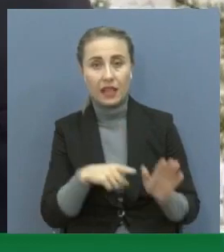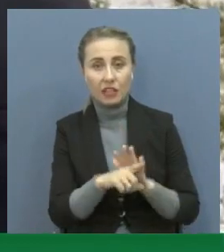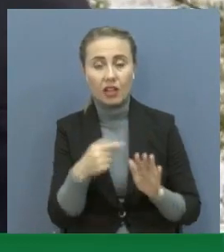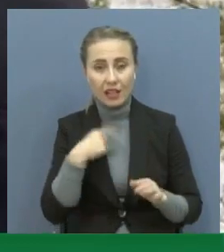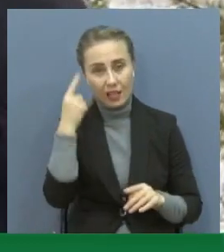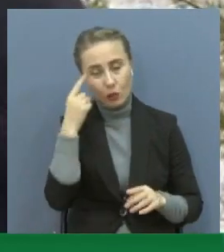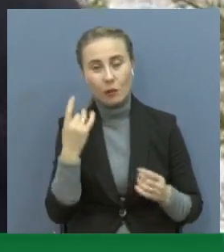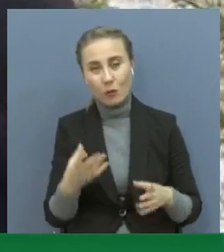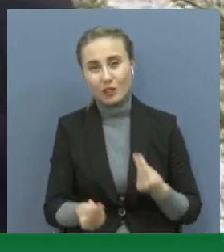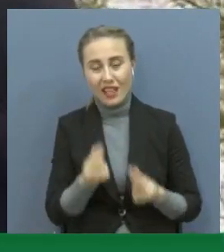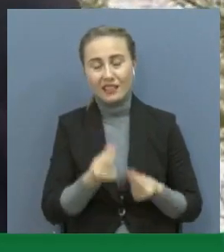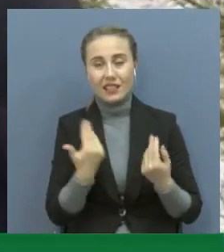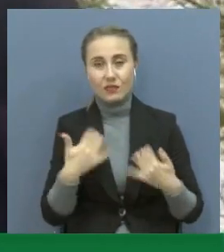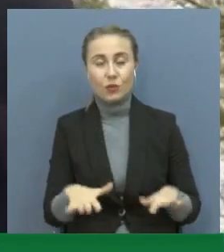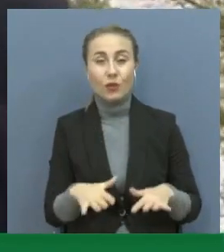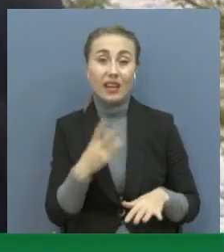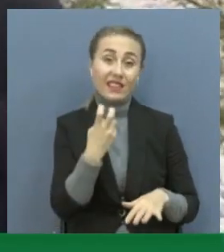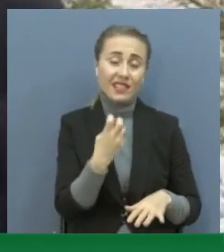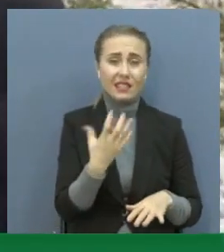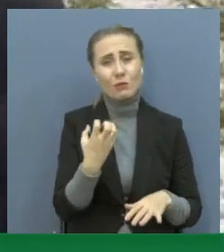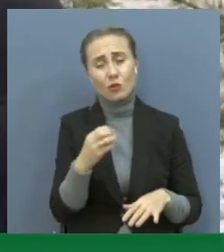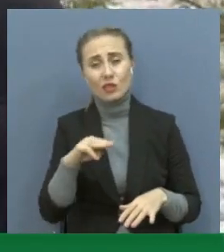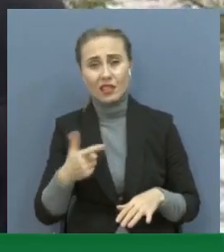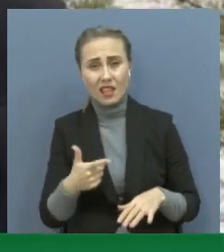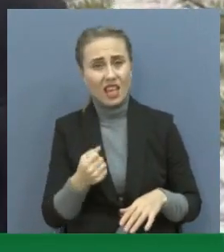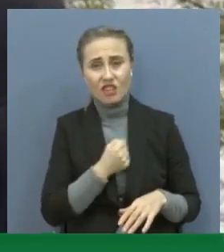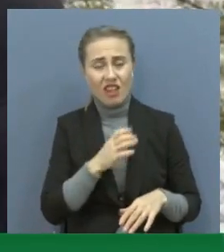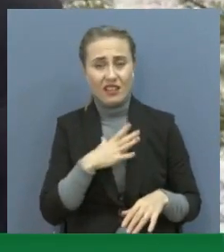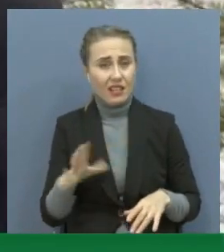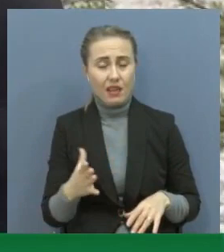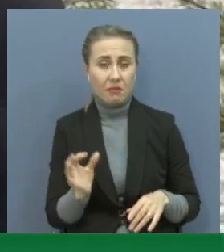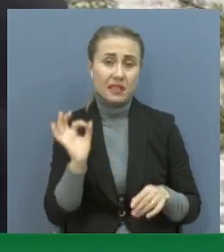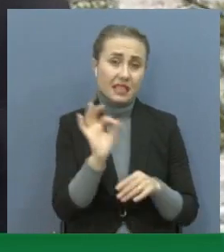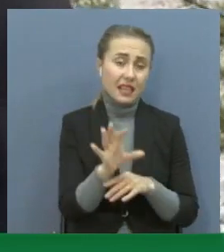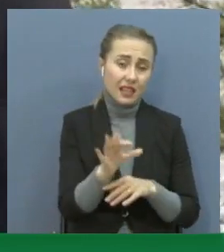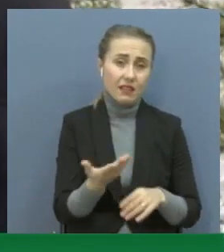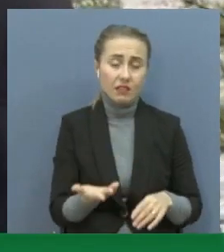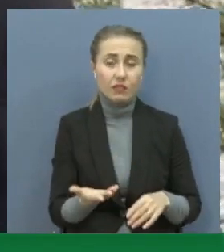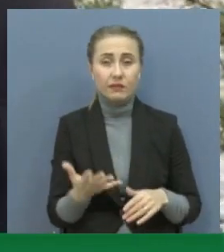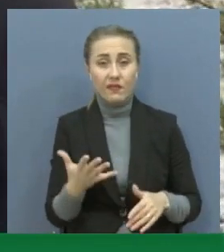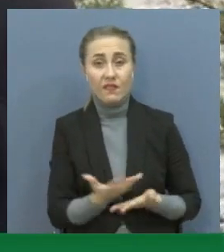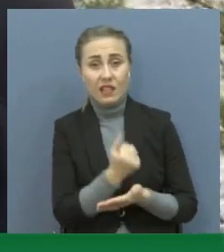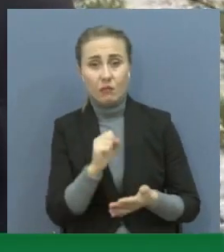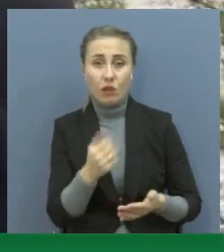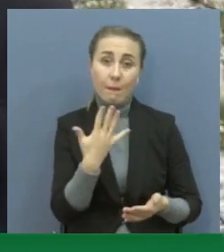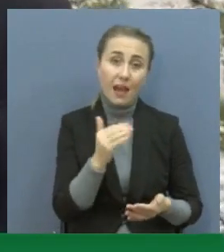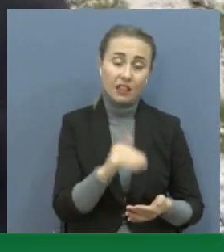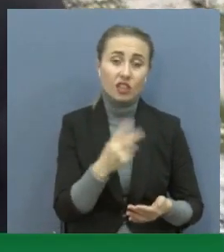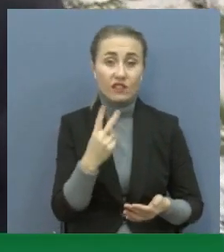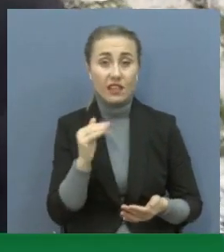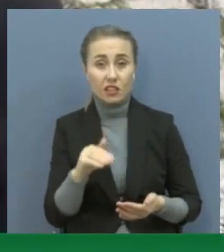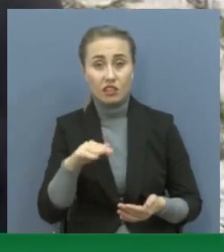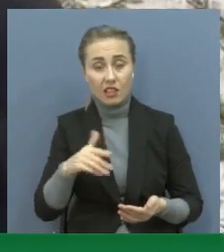просто азарт. Там по 200, по 500 тенге, там, не жалко было, закидываешь. можно было, ну, выиграть там 5 тысяч, 2 тысячи